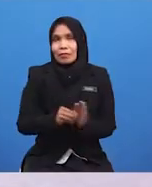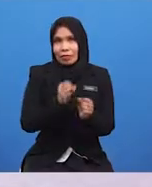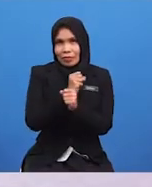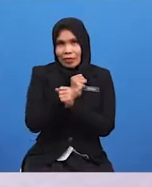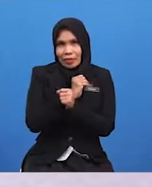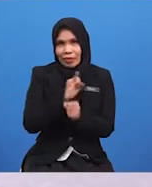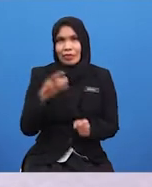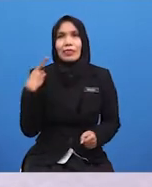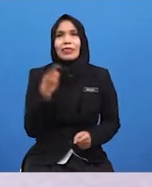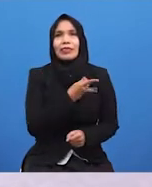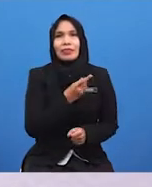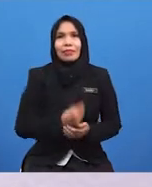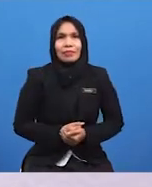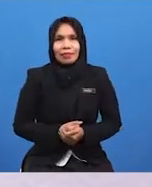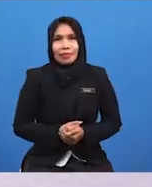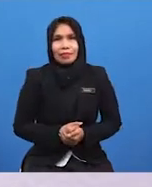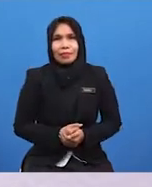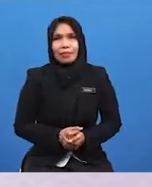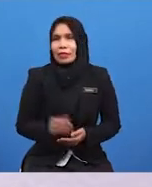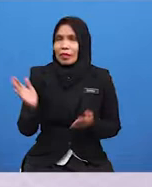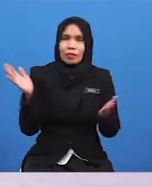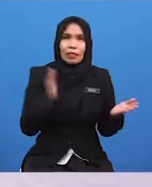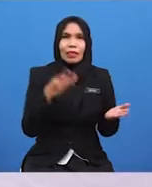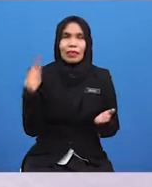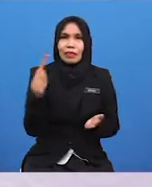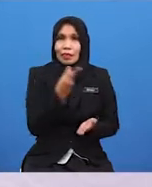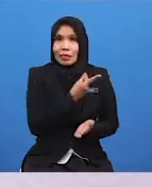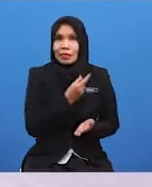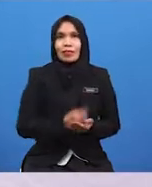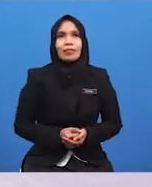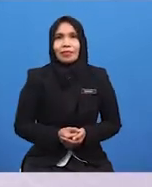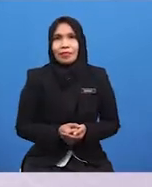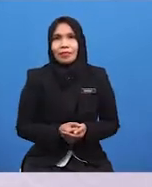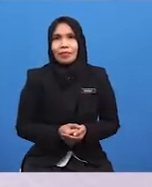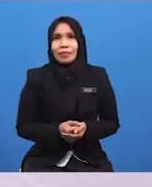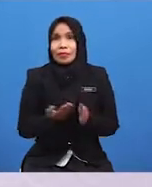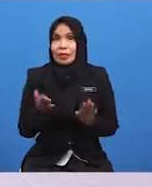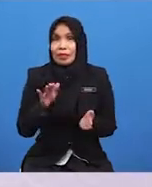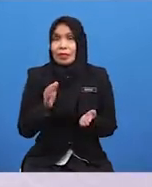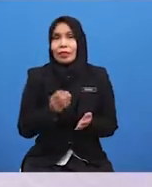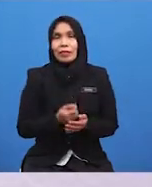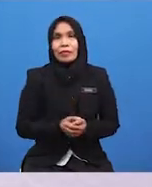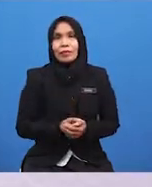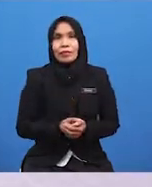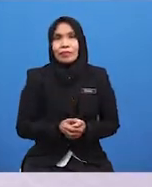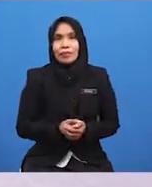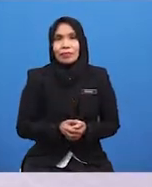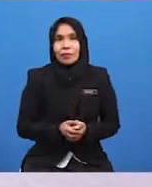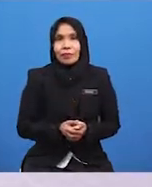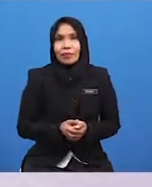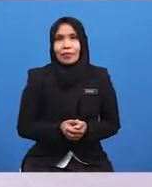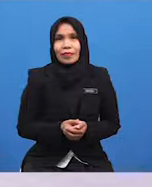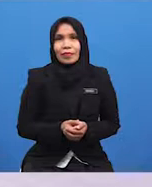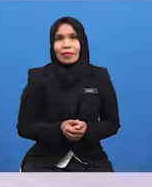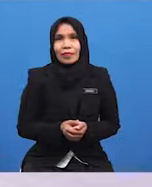by labore mereka Mari kita banding base cara menghormati diri sendiri